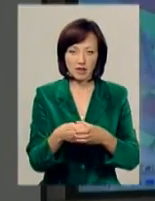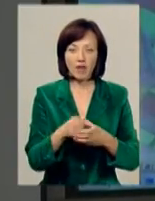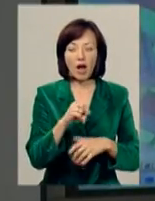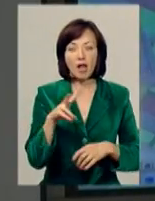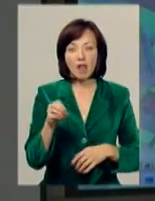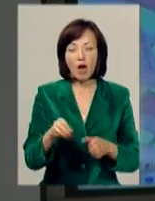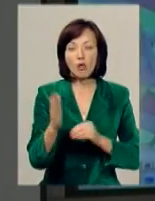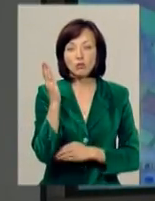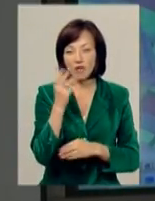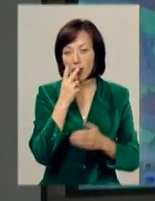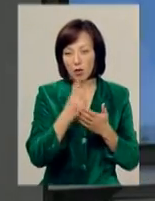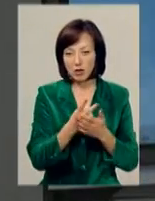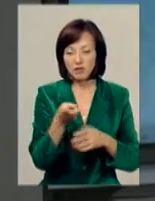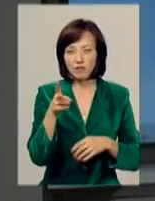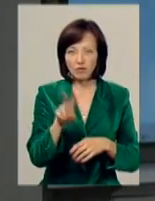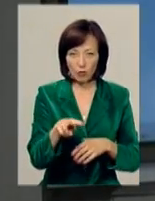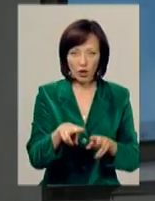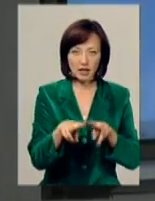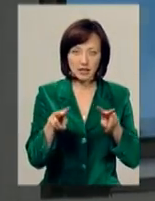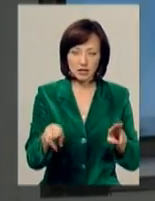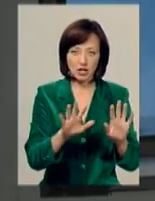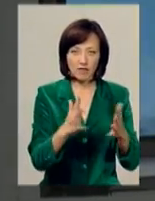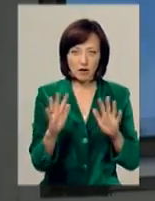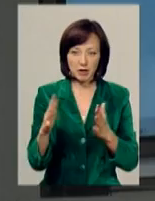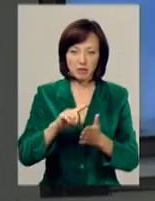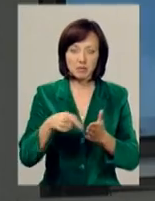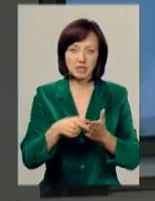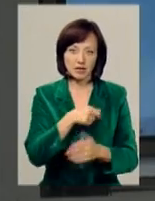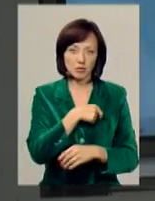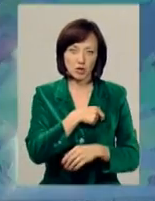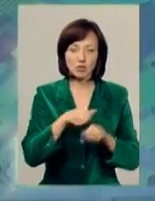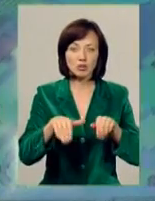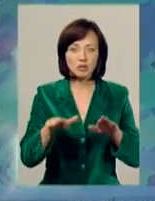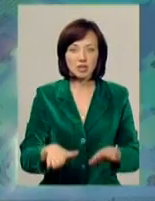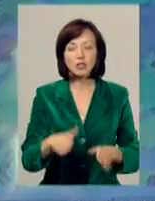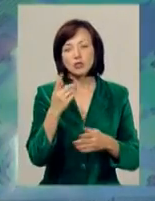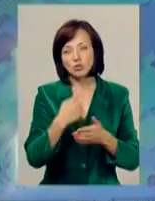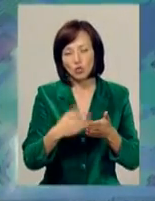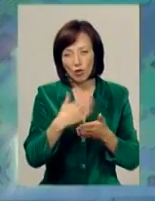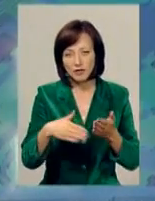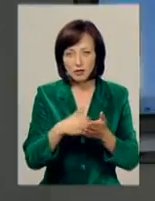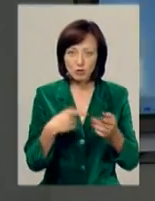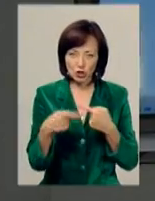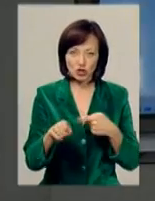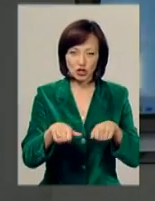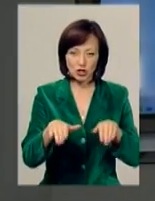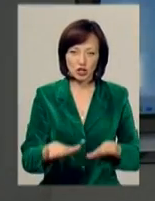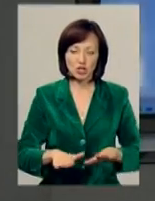однак голосування показує в двох практично ідентичних випадках міськими обранцями ухвалюються кардинально протилежні